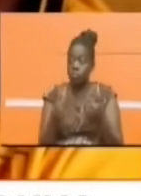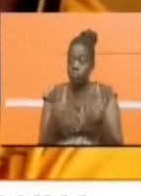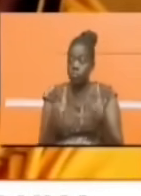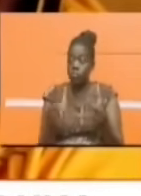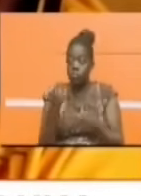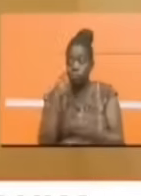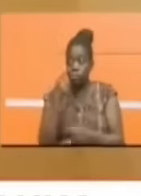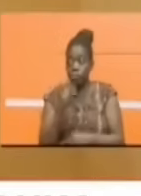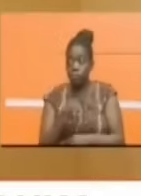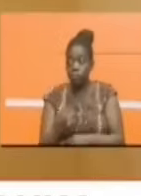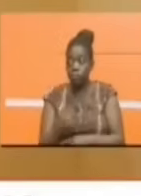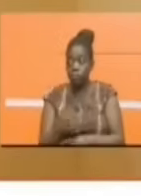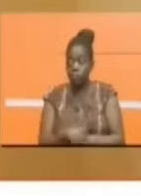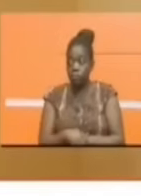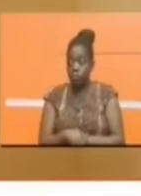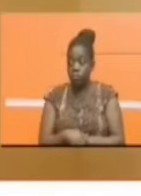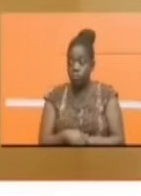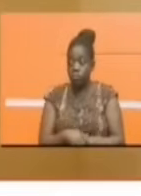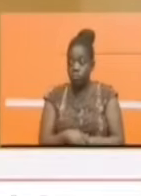n'obakyamulizi tebamulaba.